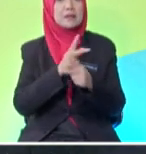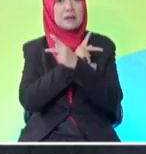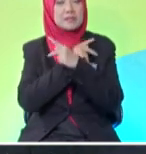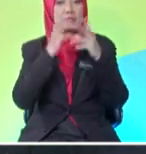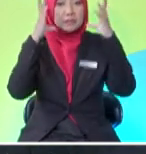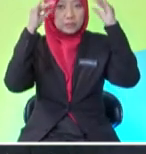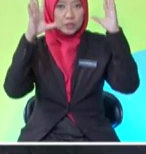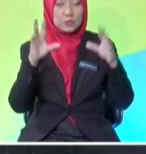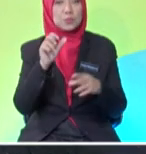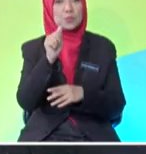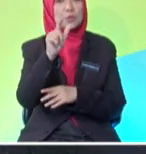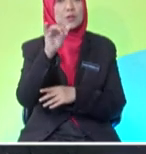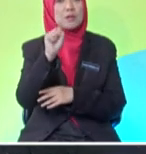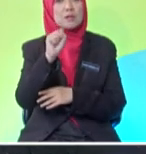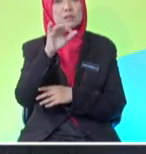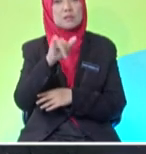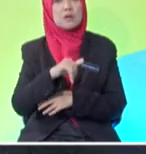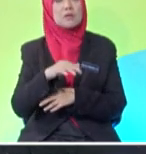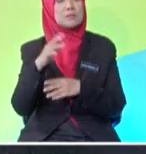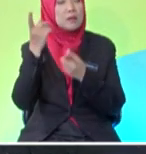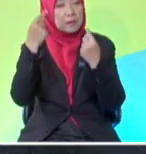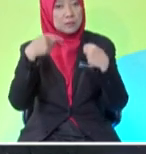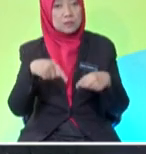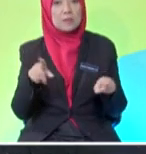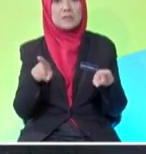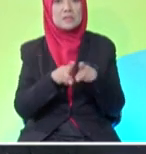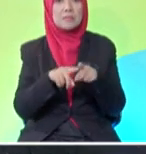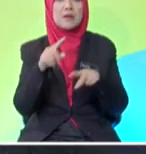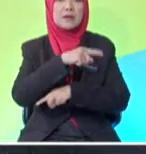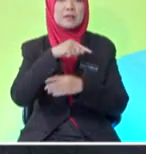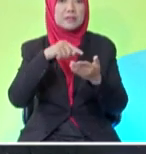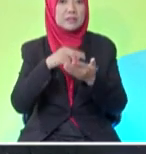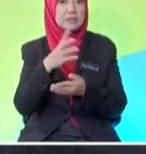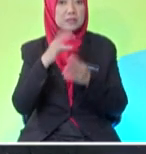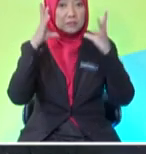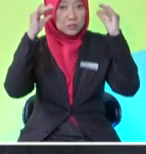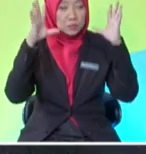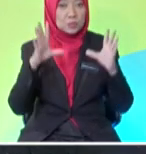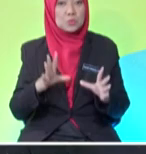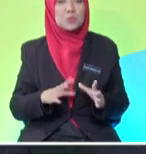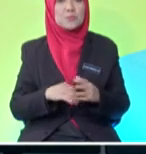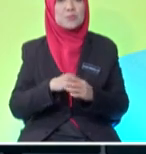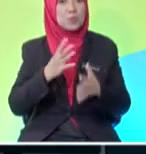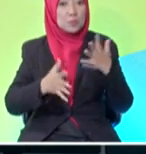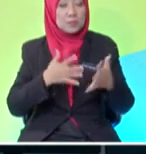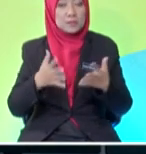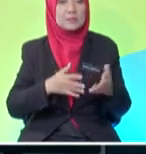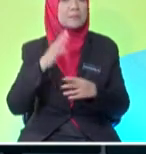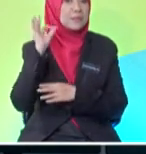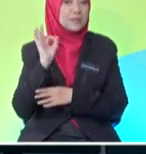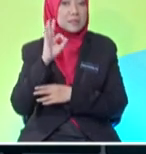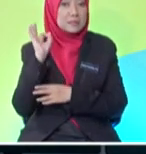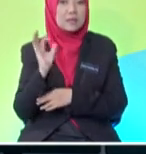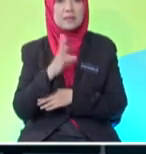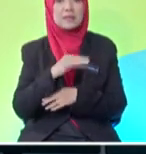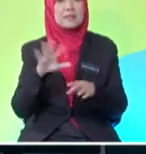Cikgu Muhammad Ilyas imam yang sunyi bersama dengan kita hari ini dan juga kepada juru bahasa kita cek dulu farazilah Abdul